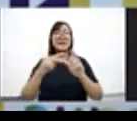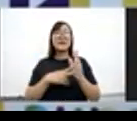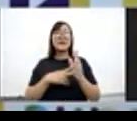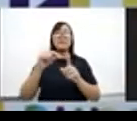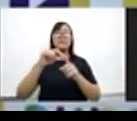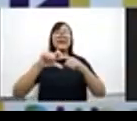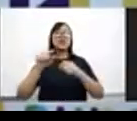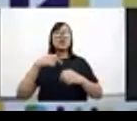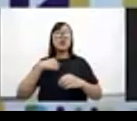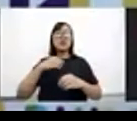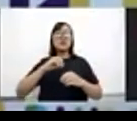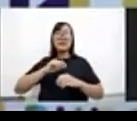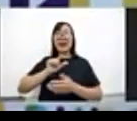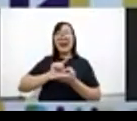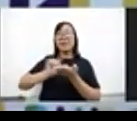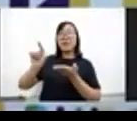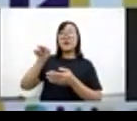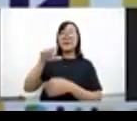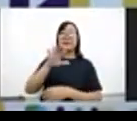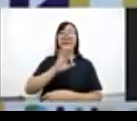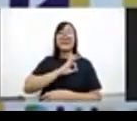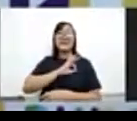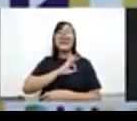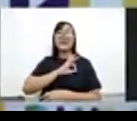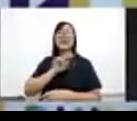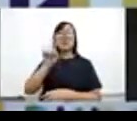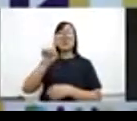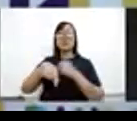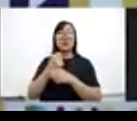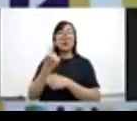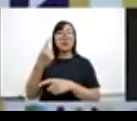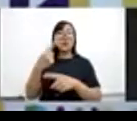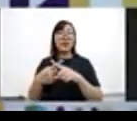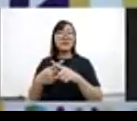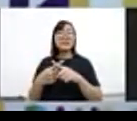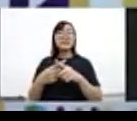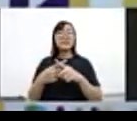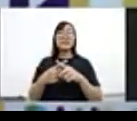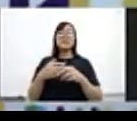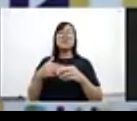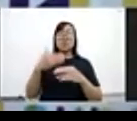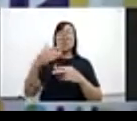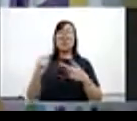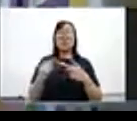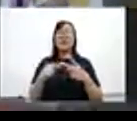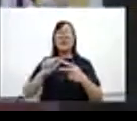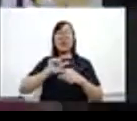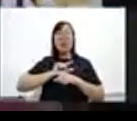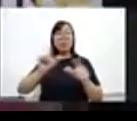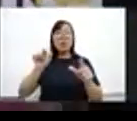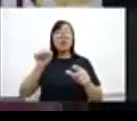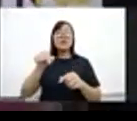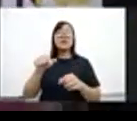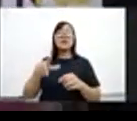kotak setahun sekali atau sewaktu-waktu jika dibutuhkan juga kita Budi ada akan ada laporan kepada publik ya sebagai wujud akuntabilitas